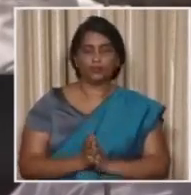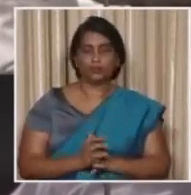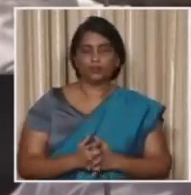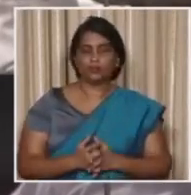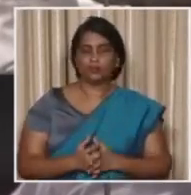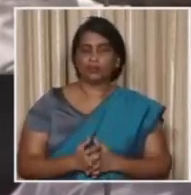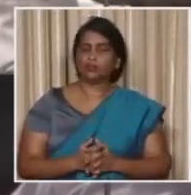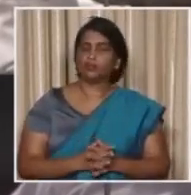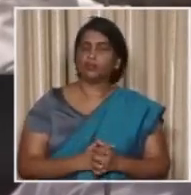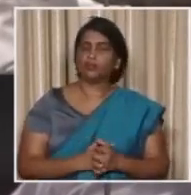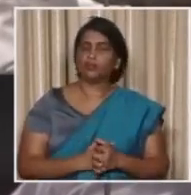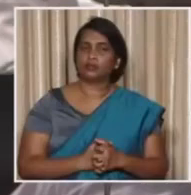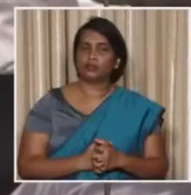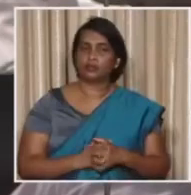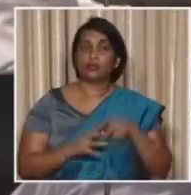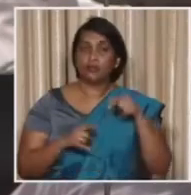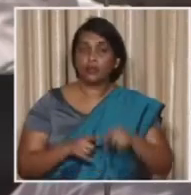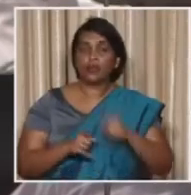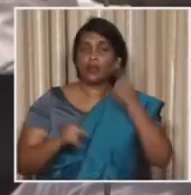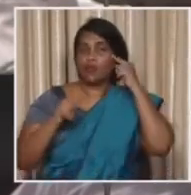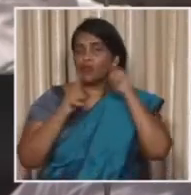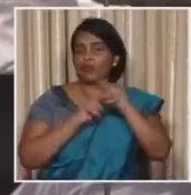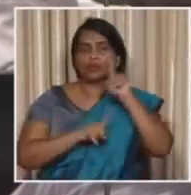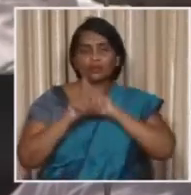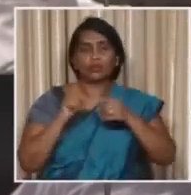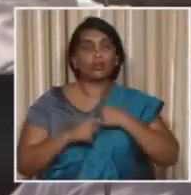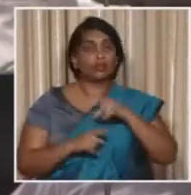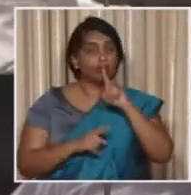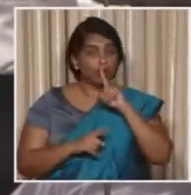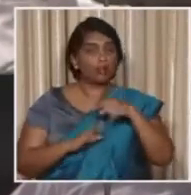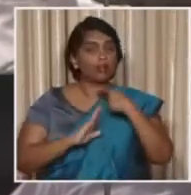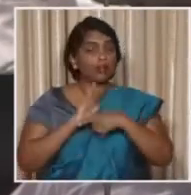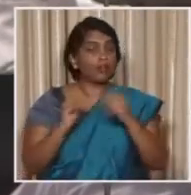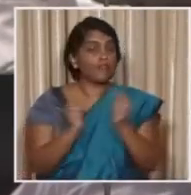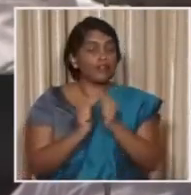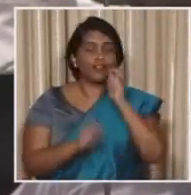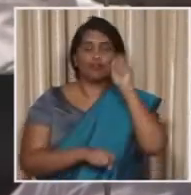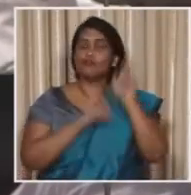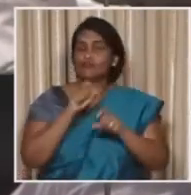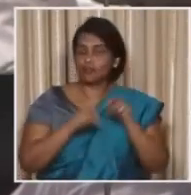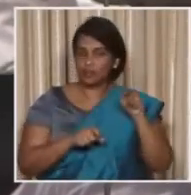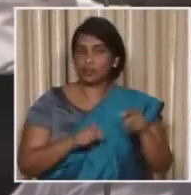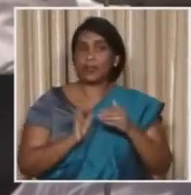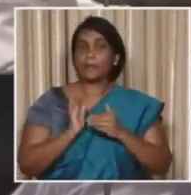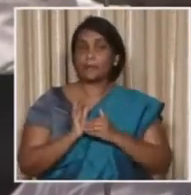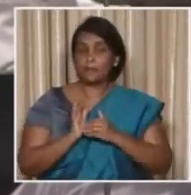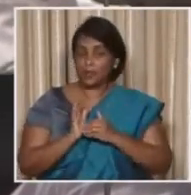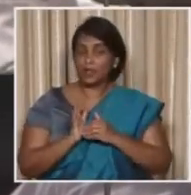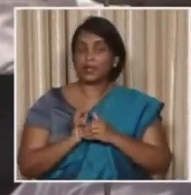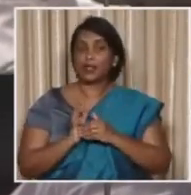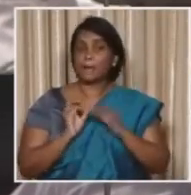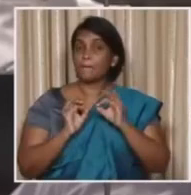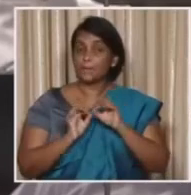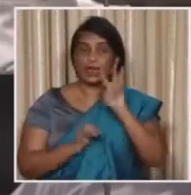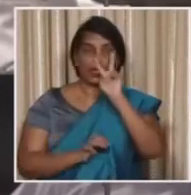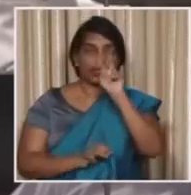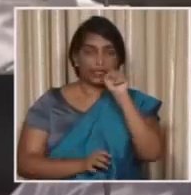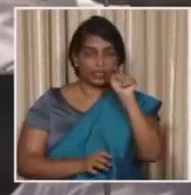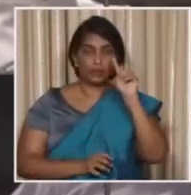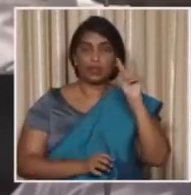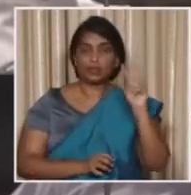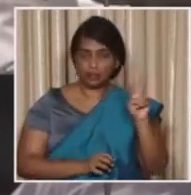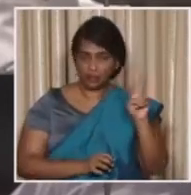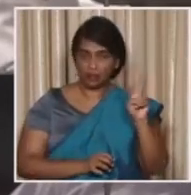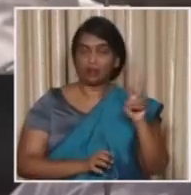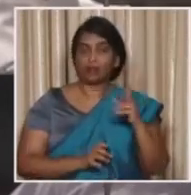ඊළඟට අපි මෙතන කතා කරන්නේ කවුරු ගැනද? අපි කතා කරන්නේ මේ රටේ වැඩ කරන ජනතාව ගැන. බිලියන 2.2ක්